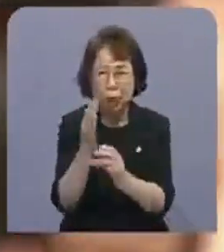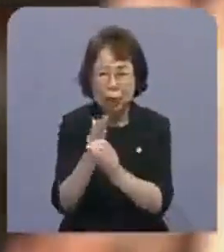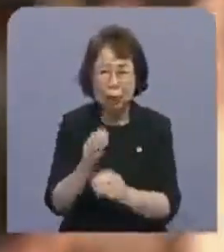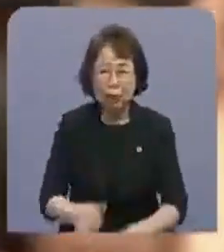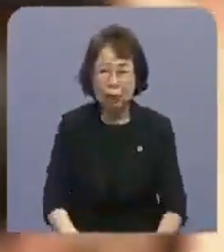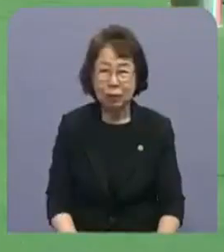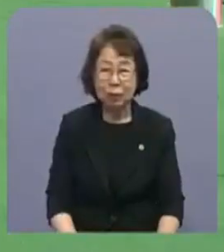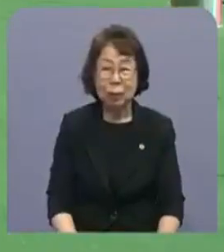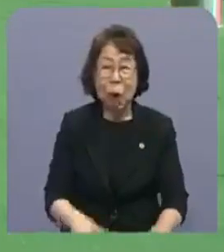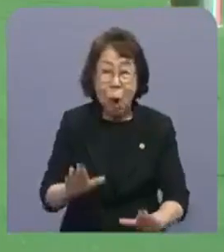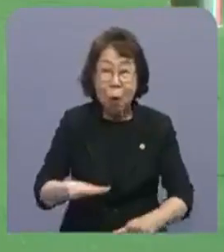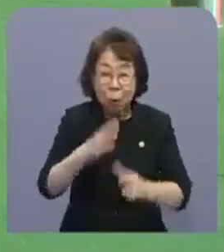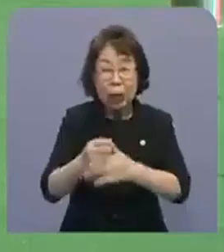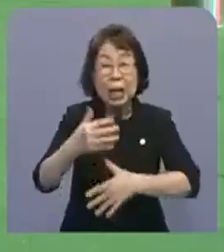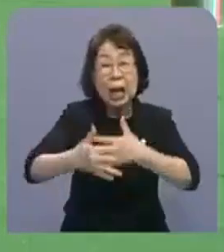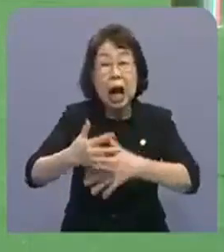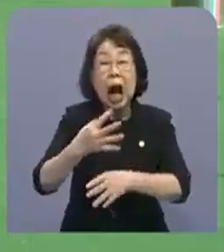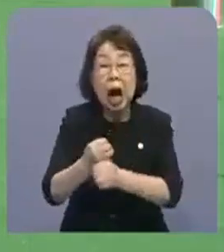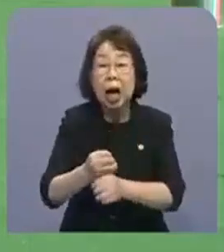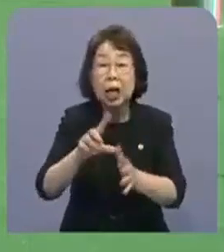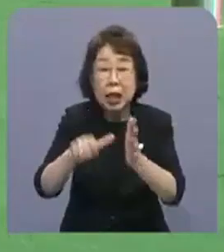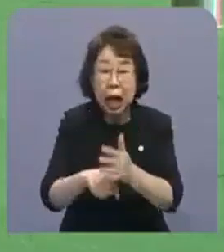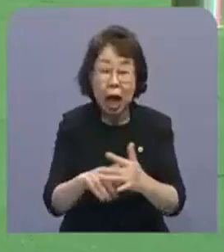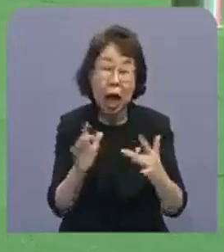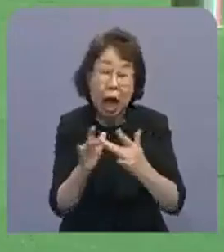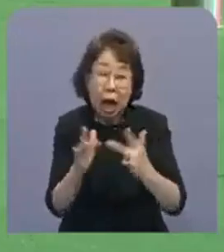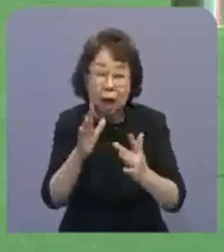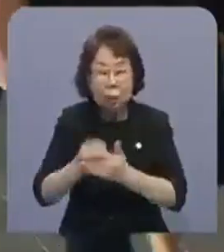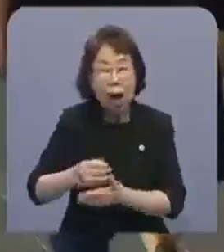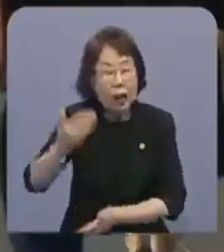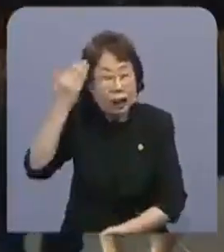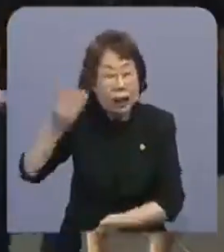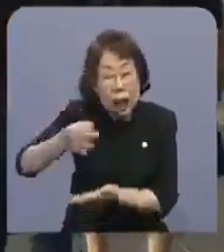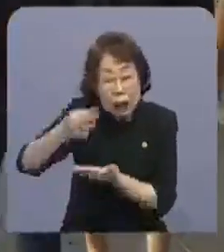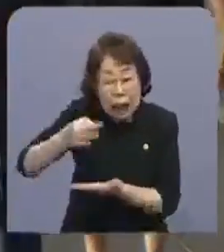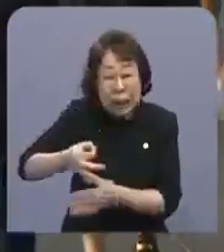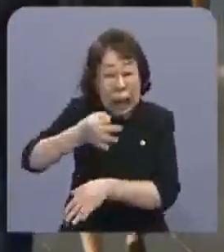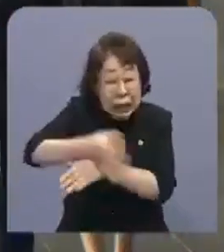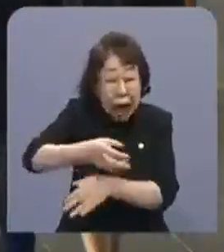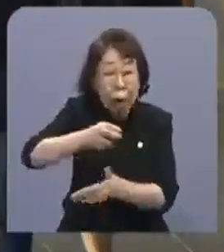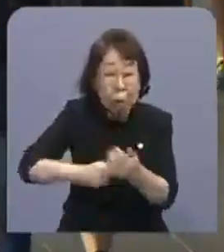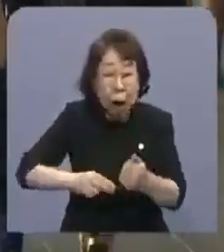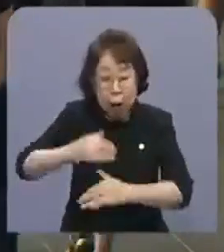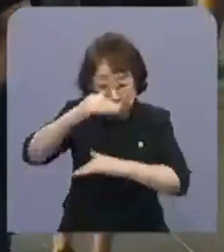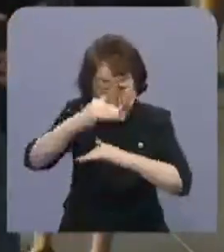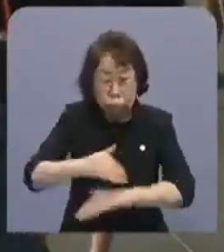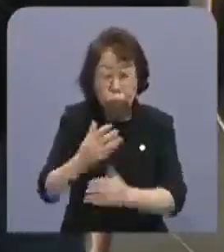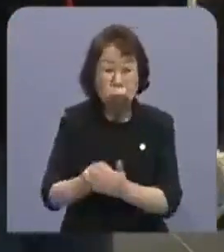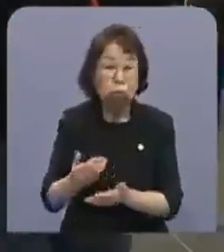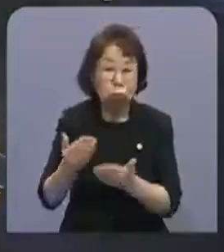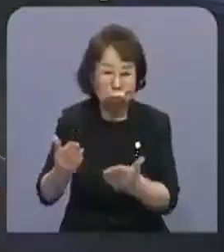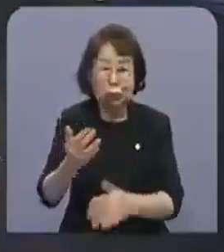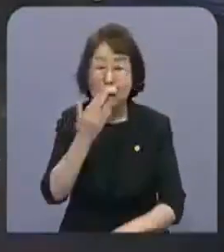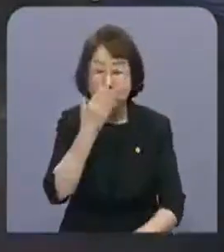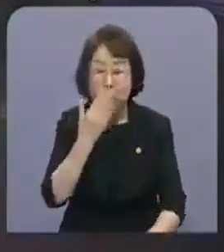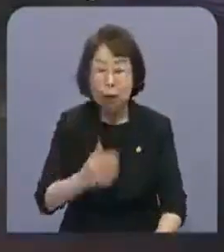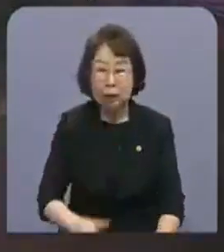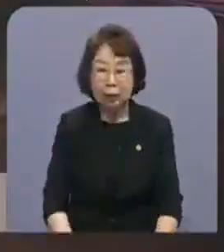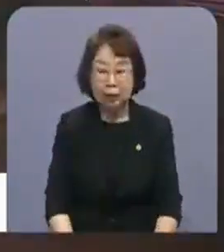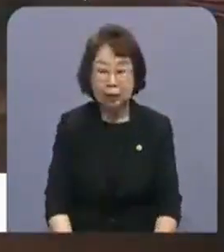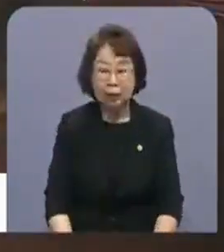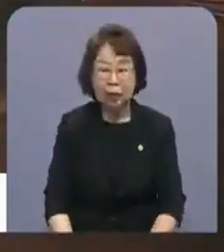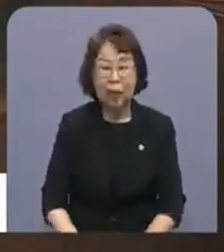올해 처음으로 영화제 기간 콘텐츠 지적 재산권을 사고 파는 스토리 마켓도 열립니다. 다음